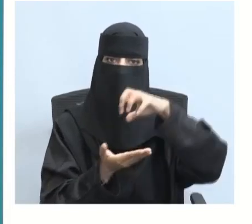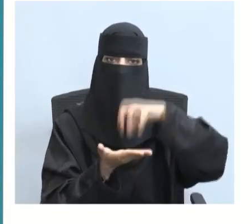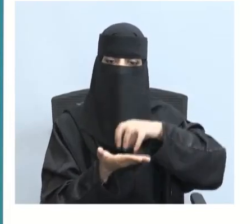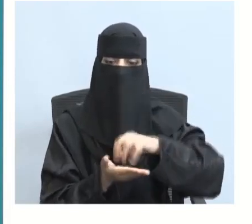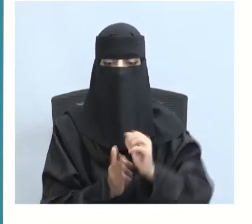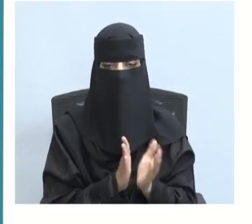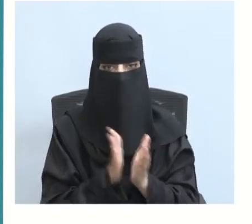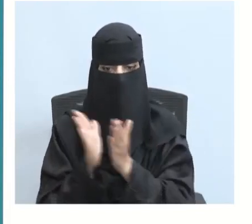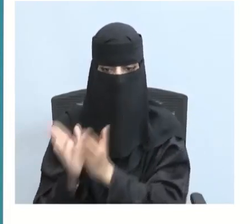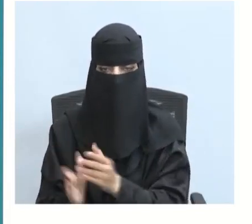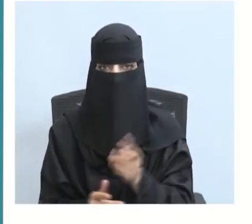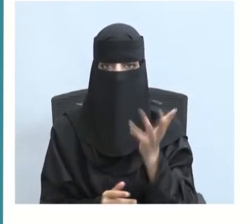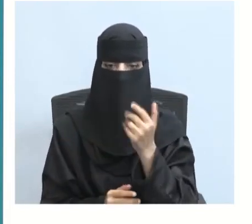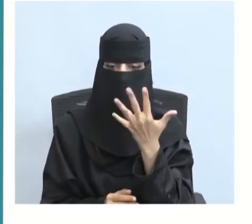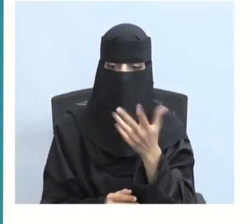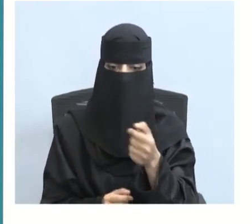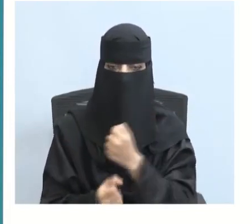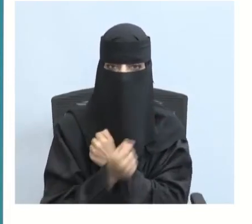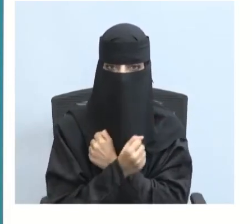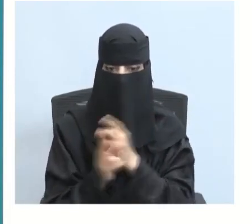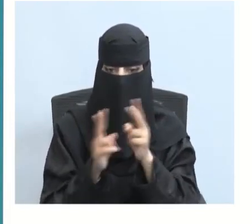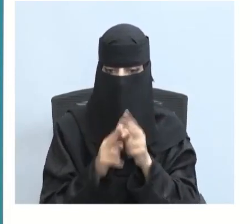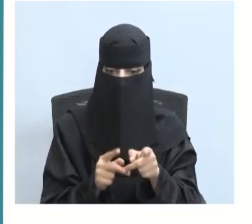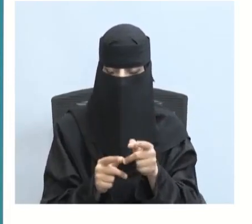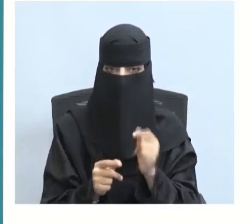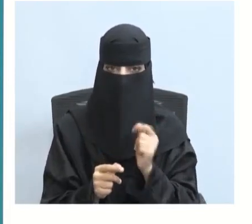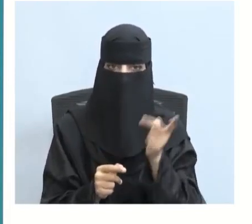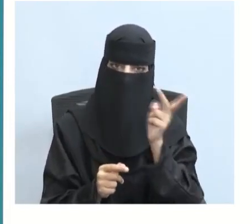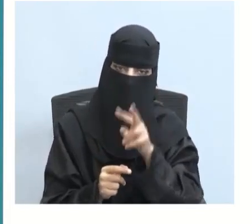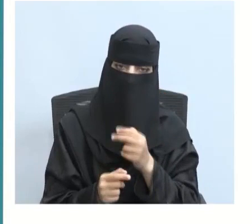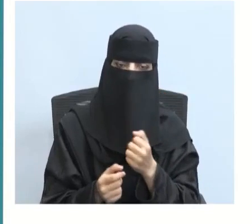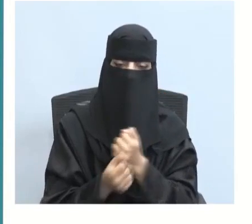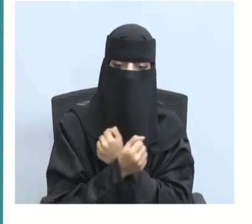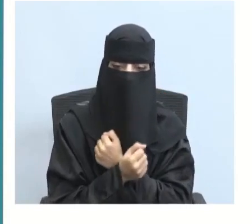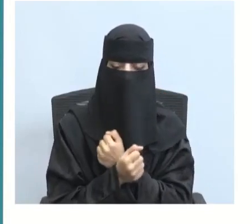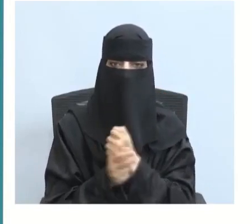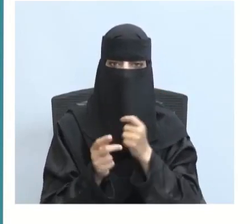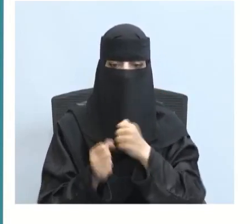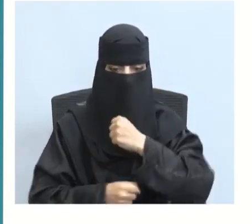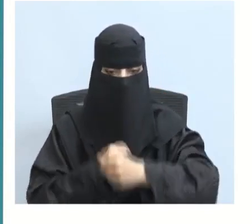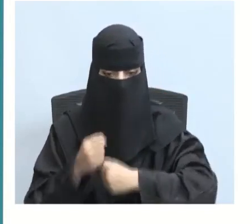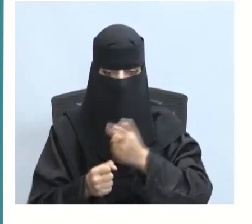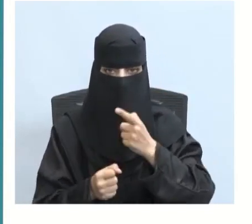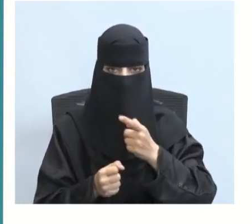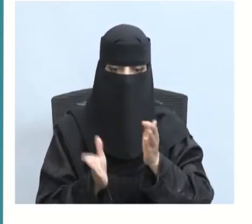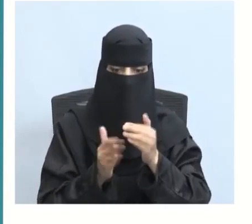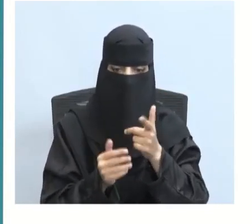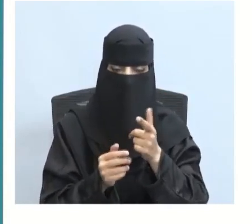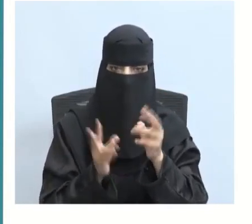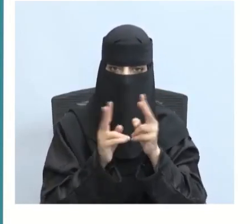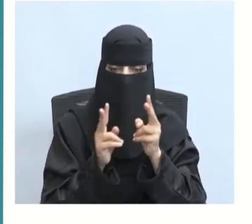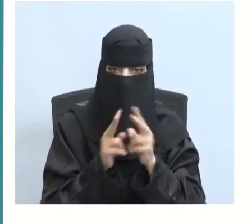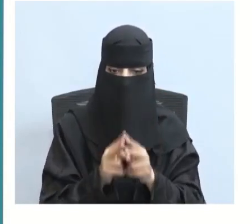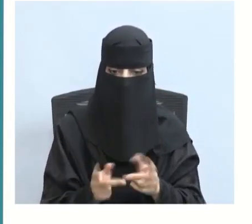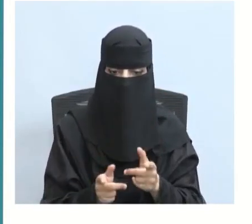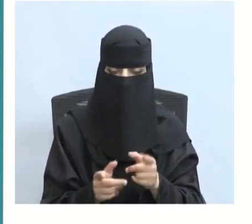وضع رقم خمسه الطاقه الكهربائيه والطاقه الحركيه والمولد الكهربائي ما العلاقه